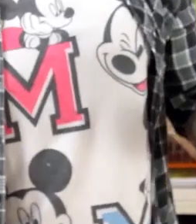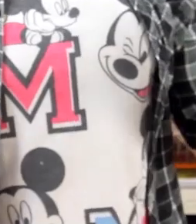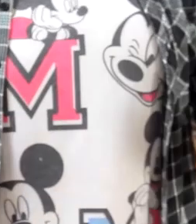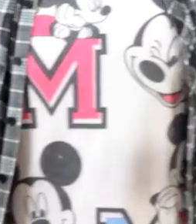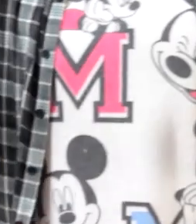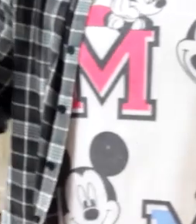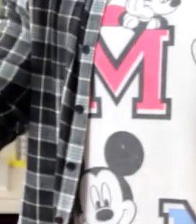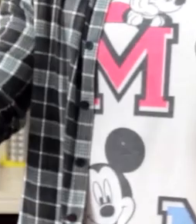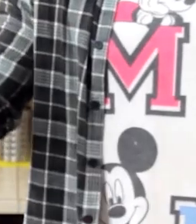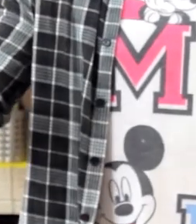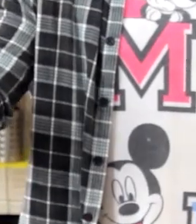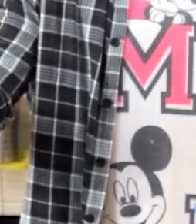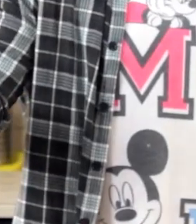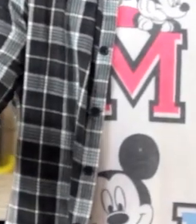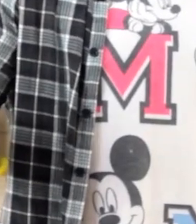Λοιπόν, καλώς ήρθατε στο